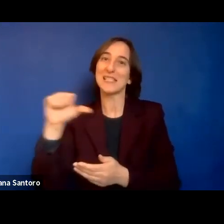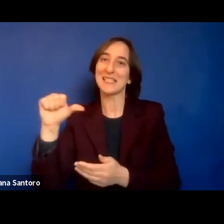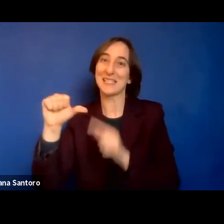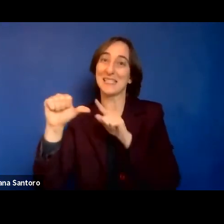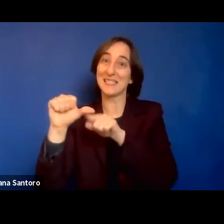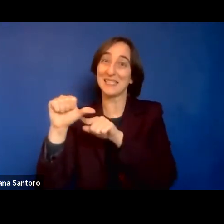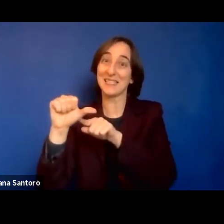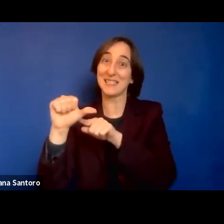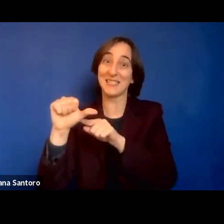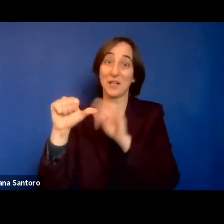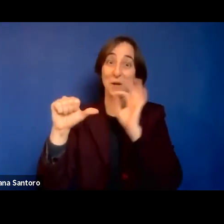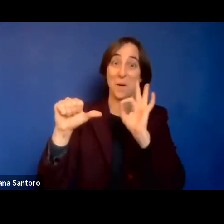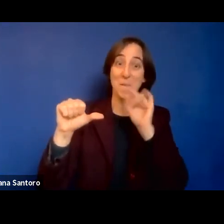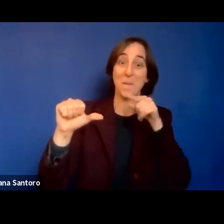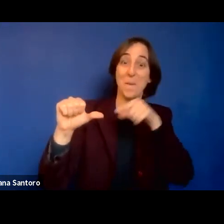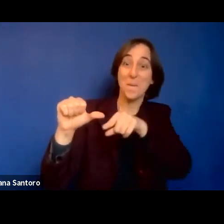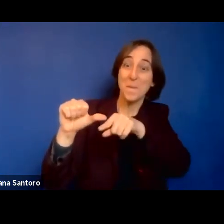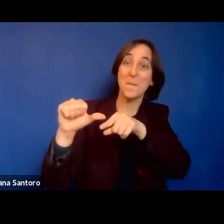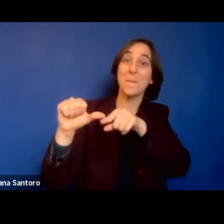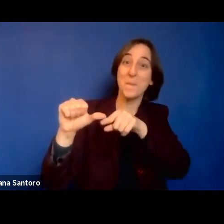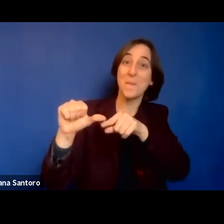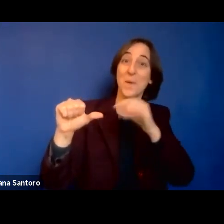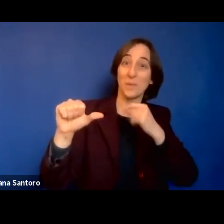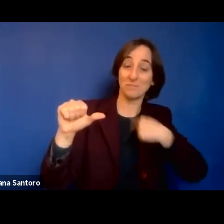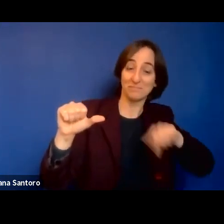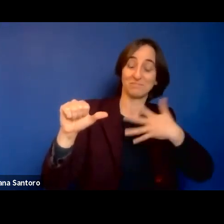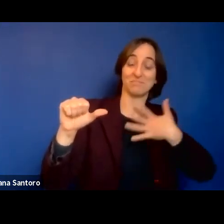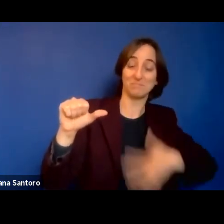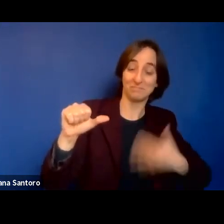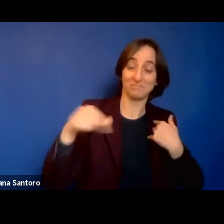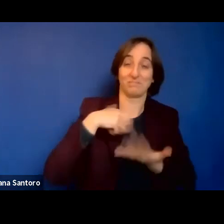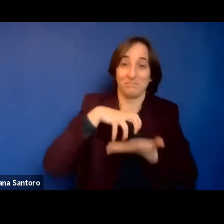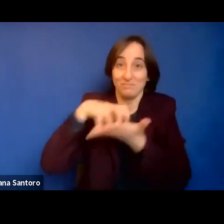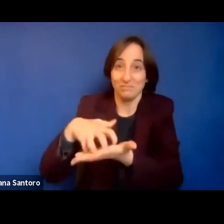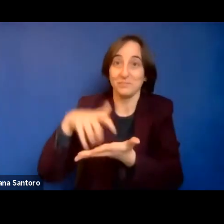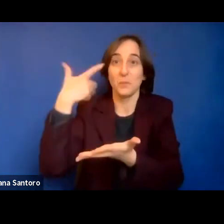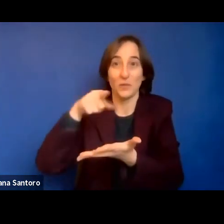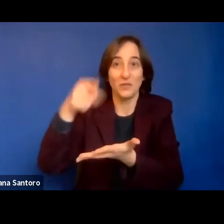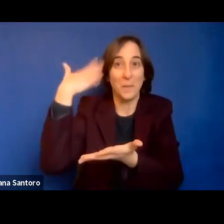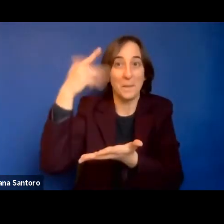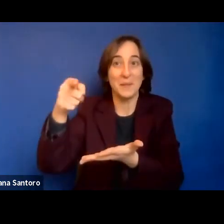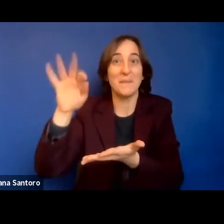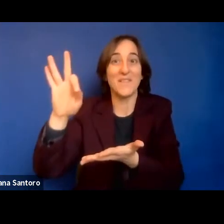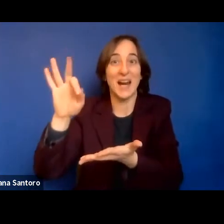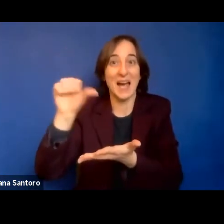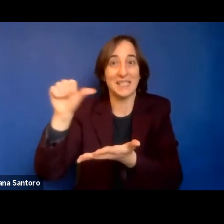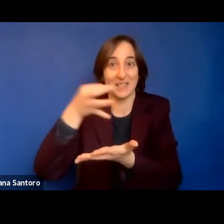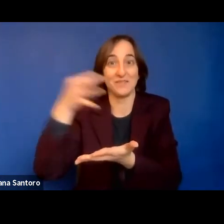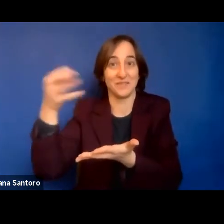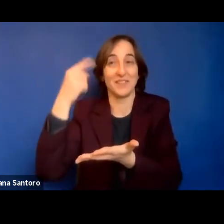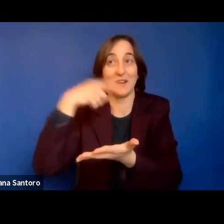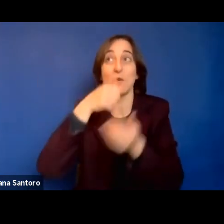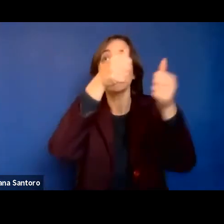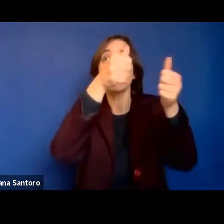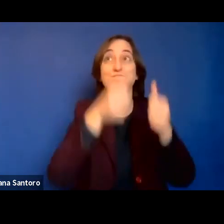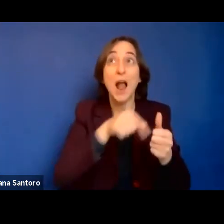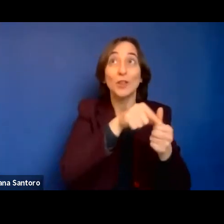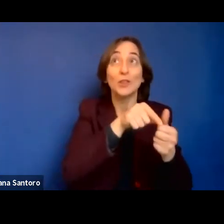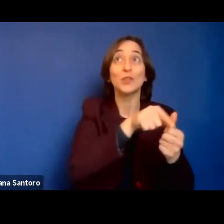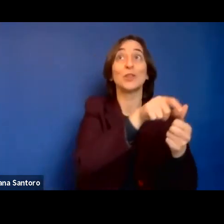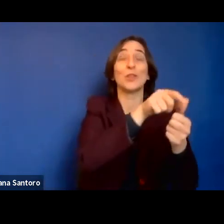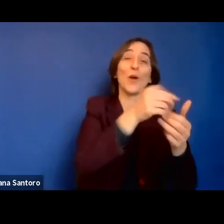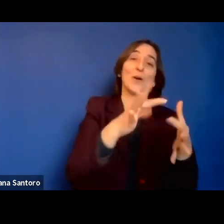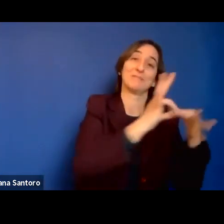che prima Silvia Ferrari richiamava, collegato alla legge regionale 9 del 2019, è un progetto che